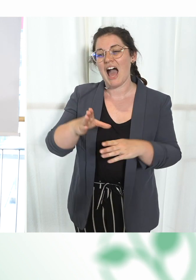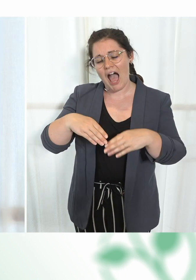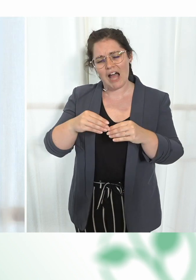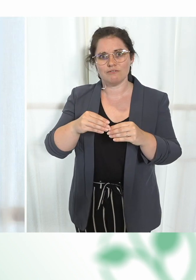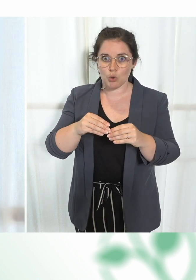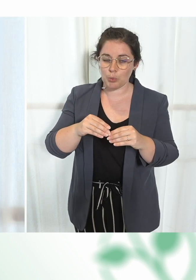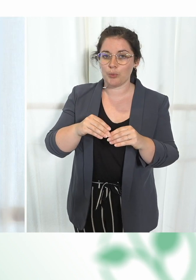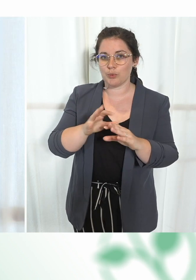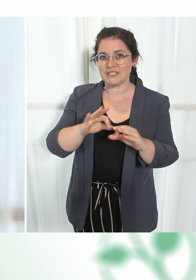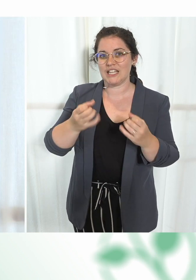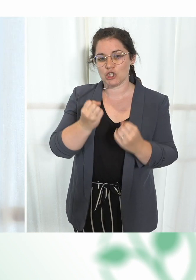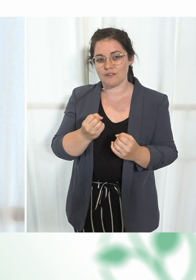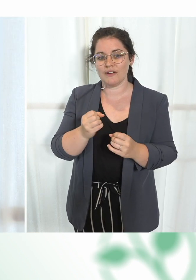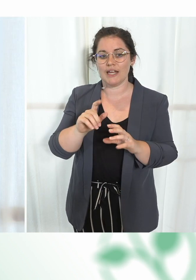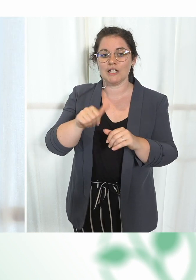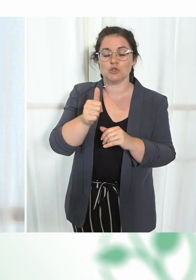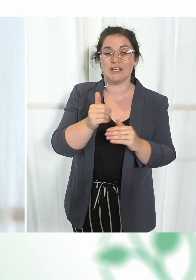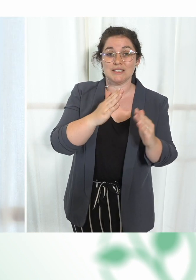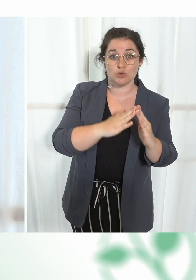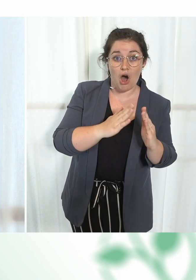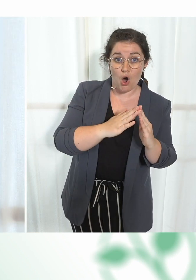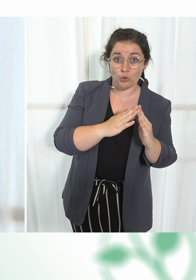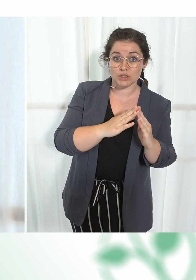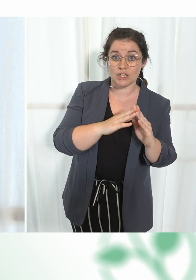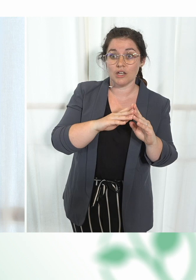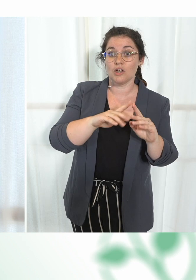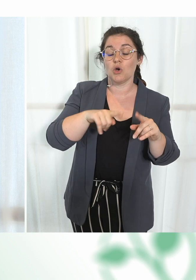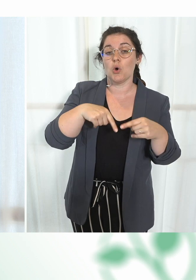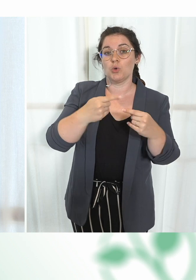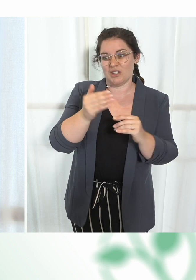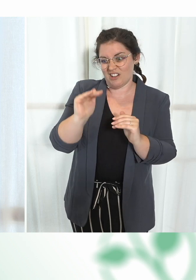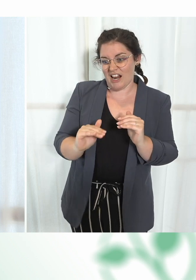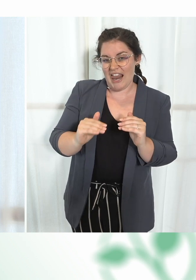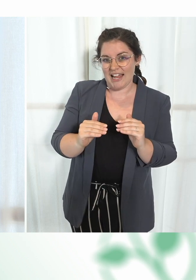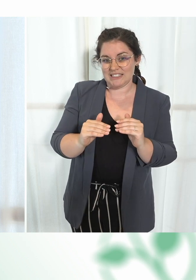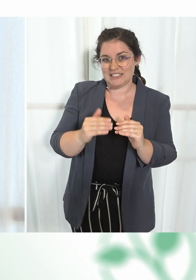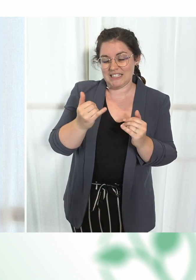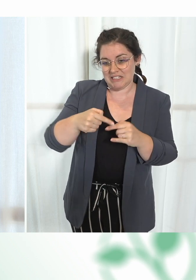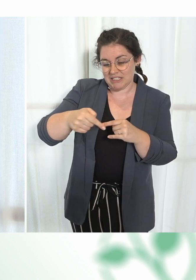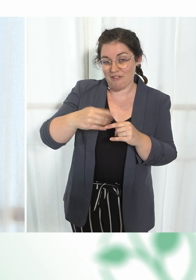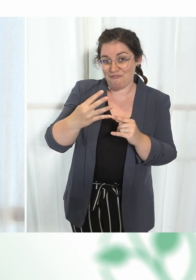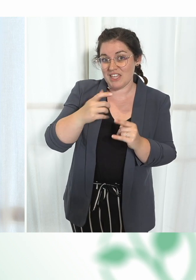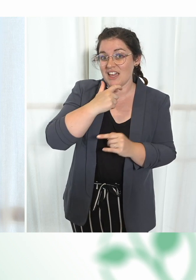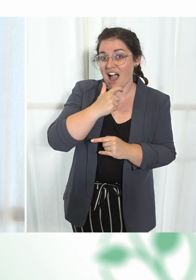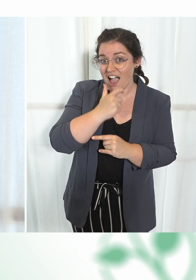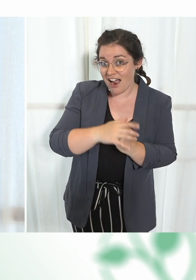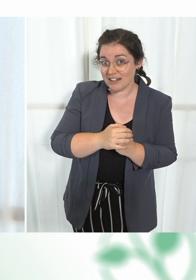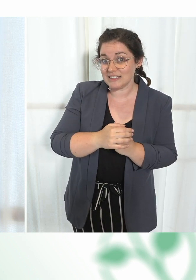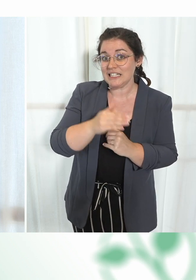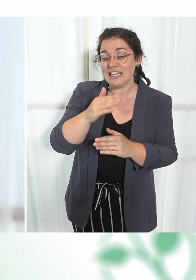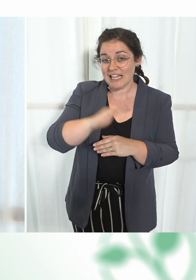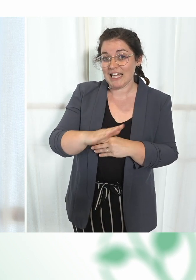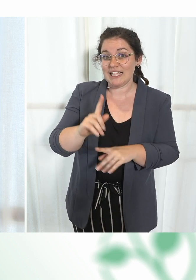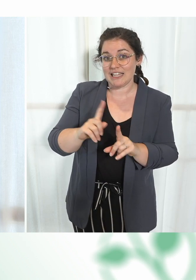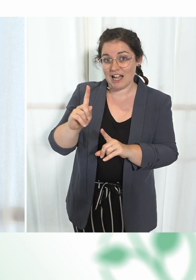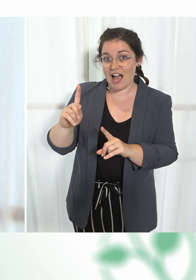schwer, ich war zuerst daheim, jetzt war dann der Kleinste, ist jetzt vier, also er wird vier, der ist in den